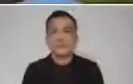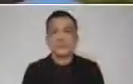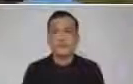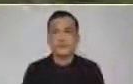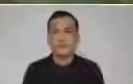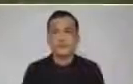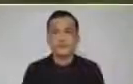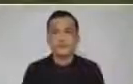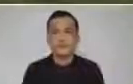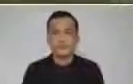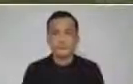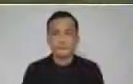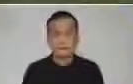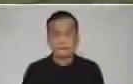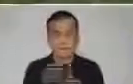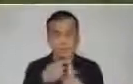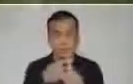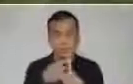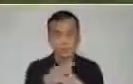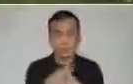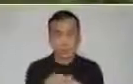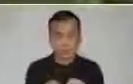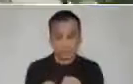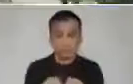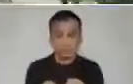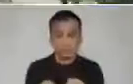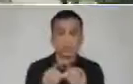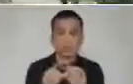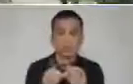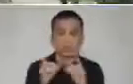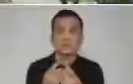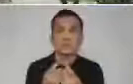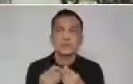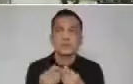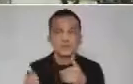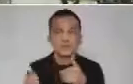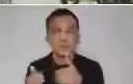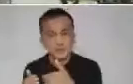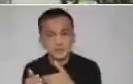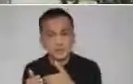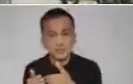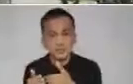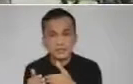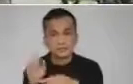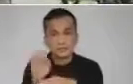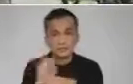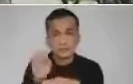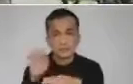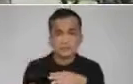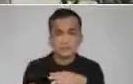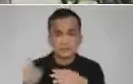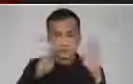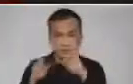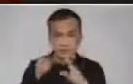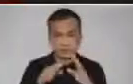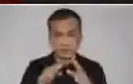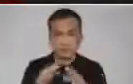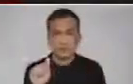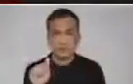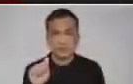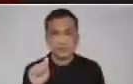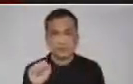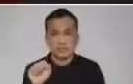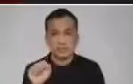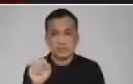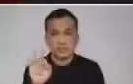nasabing sakit. Gayunman, may natuklasan ng bakuna ang isang pharmaceutical company sa Estados Unidos kontra ASF. Sa